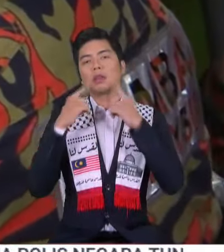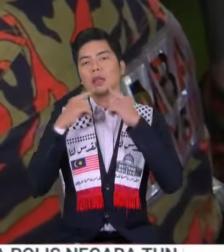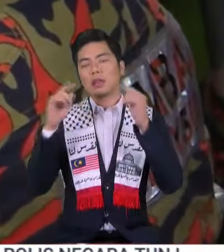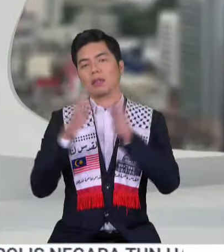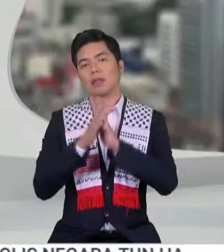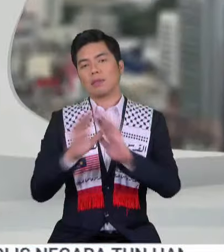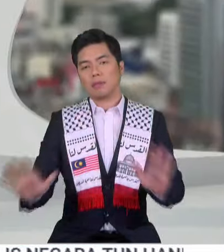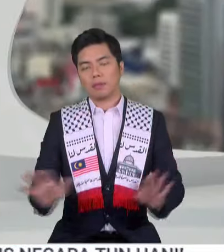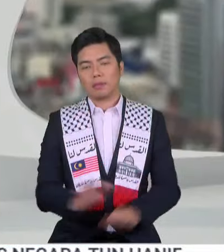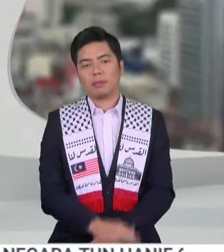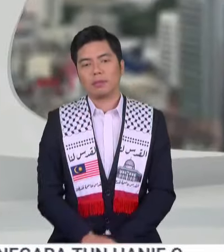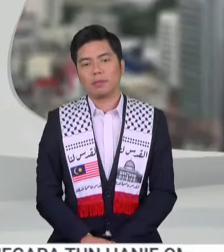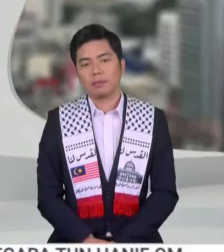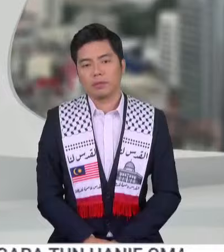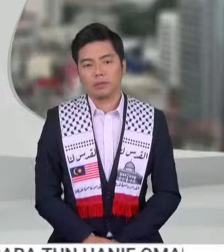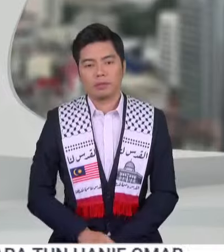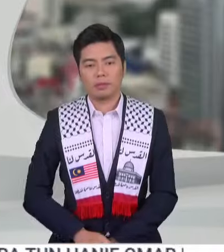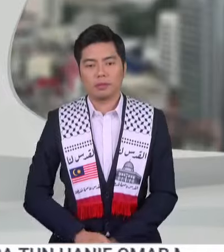diselamatkan.